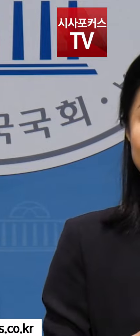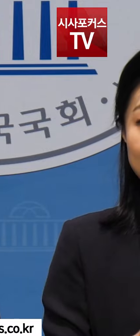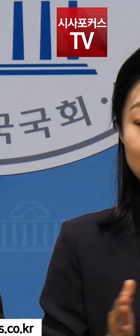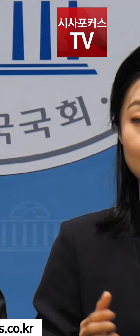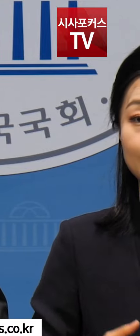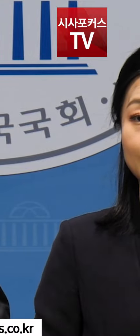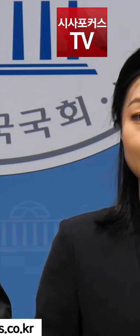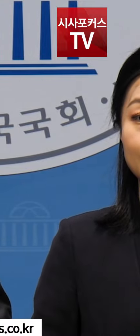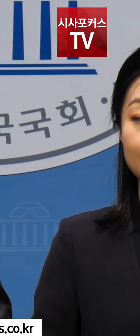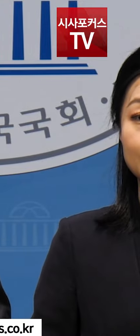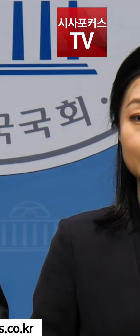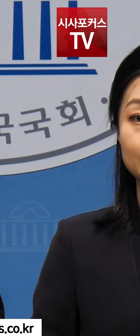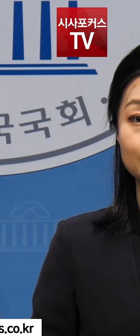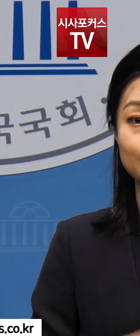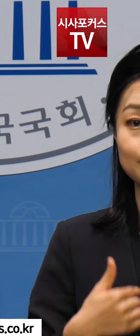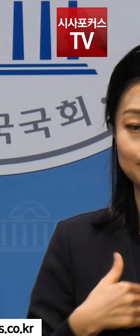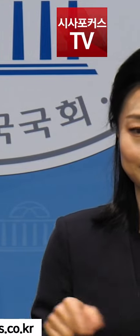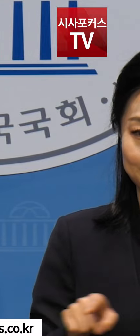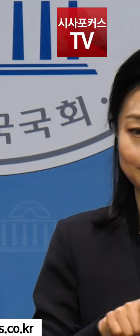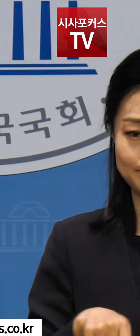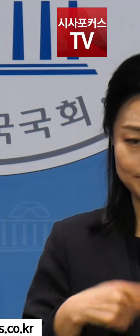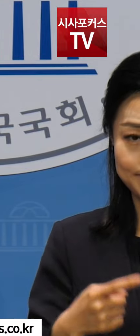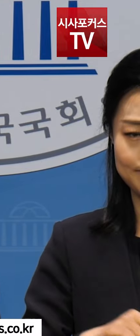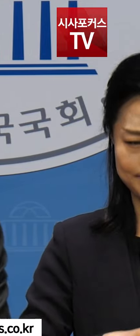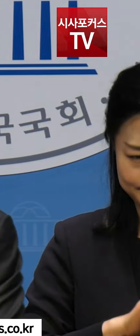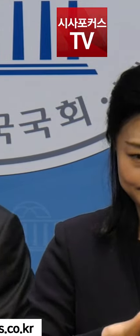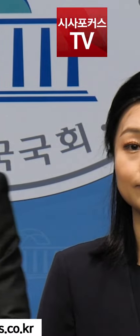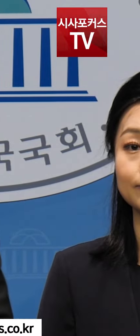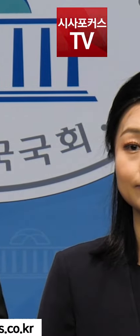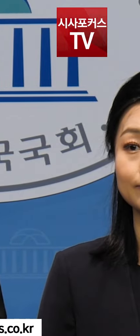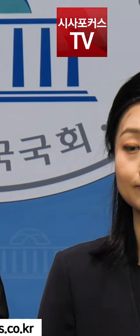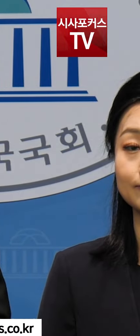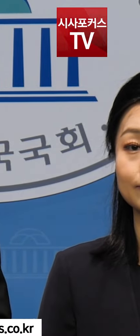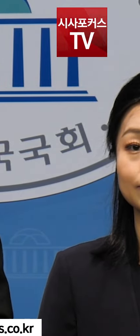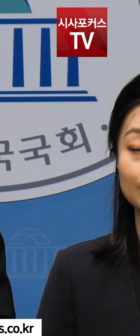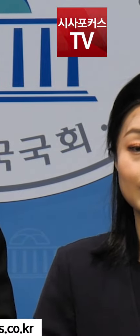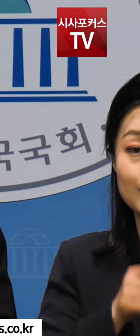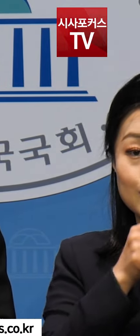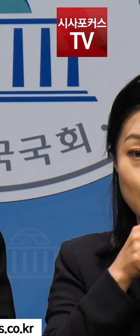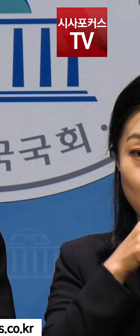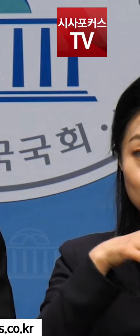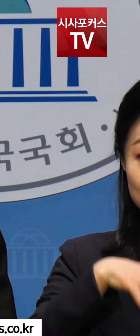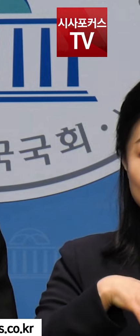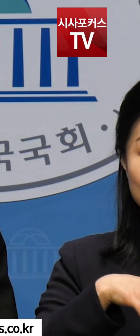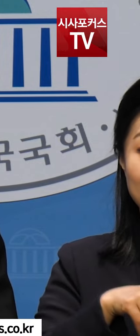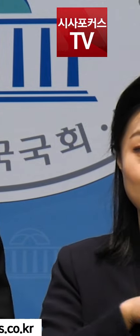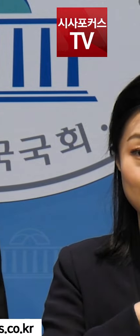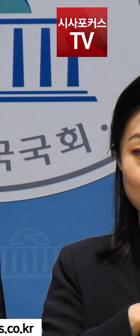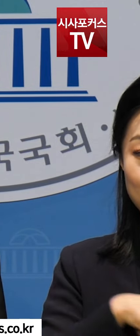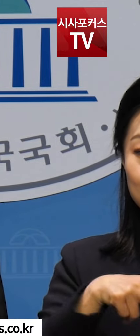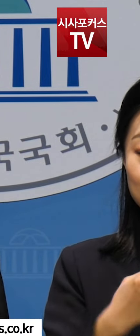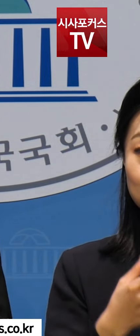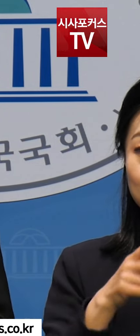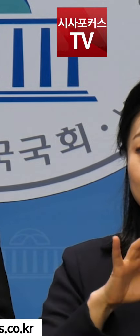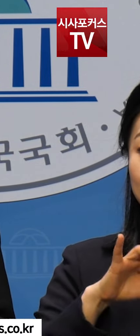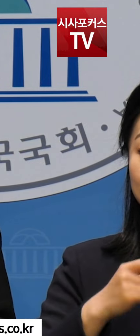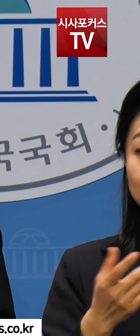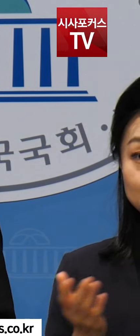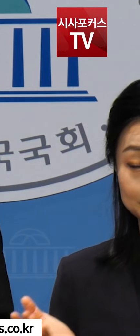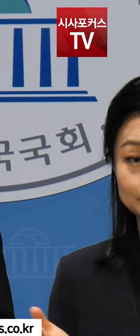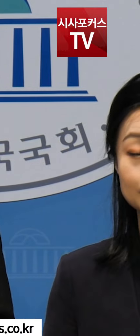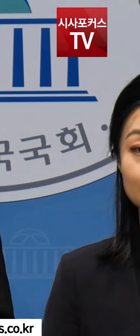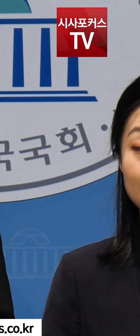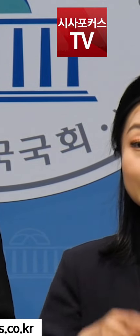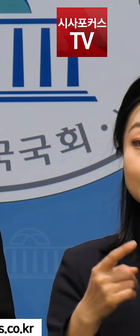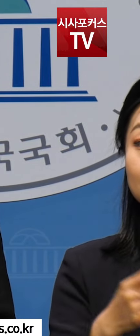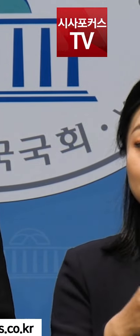걸로 알고 있고 저도 끝까지 같이 하겠다는 말씀 드립니다. 고맙습니다. 예, 여수시 을 출신의 조계원 국회의원입니다. 예. 지난